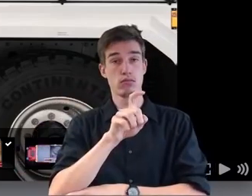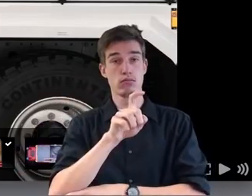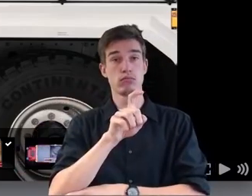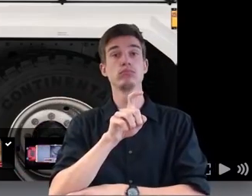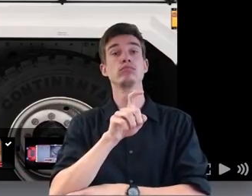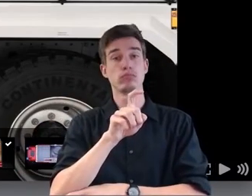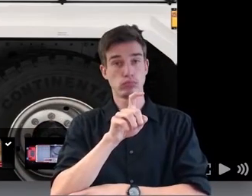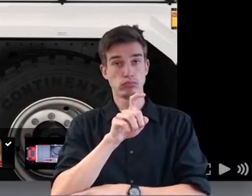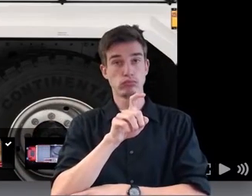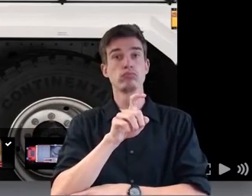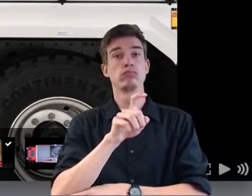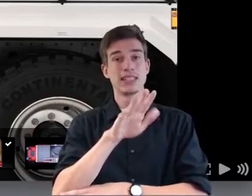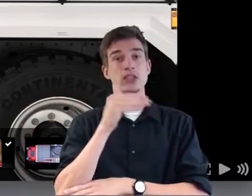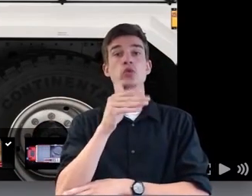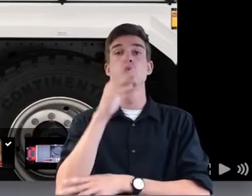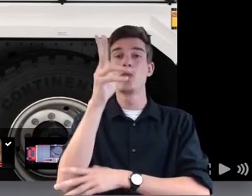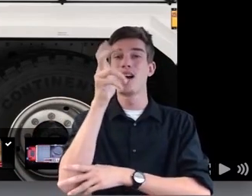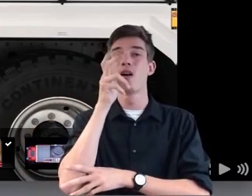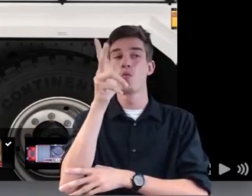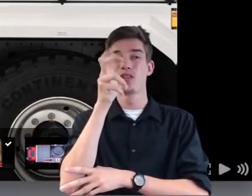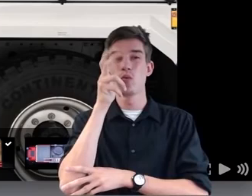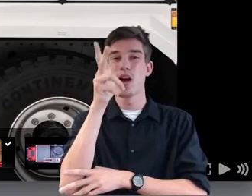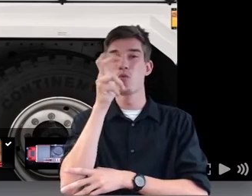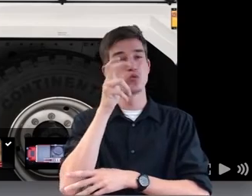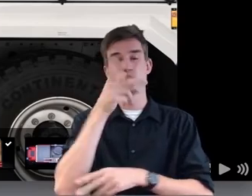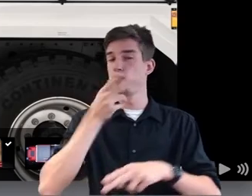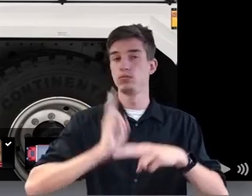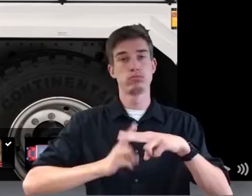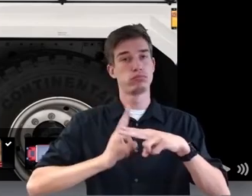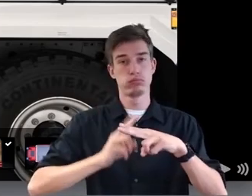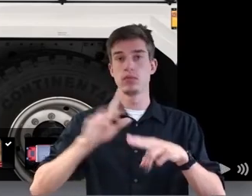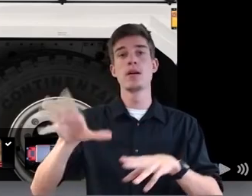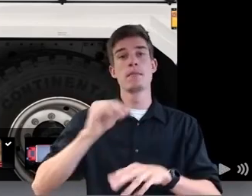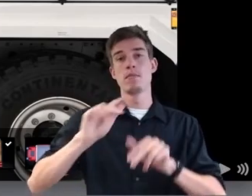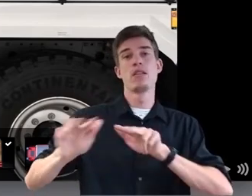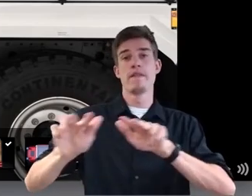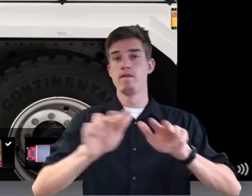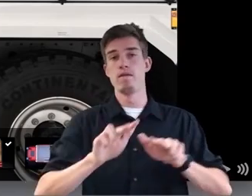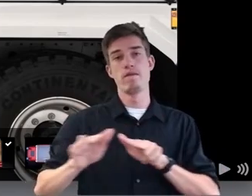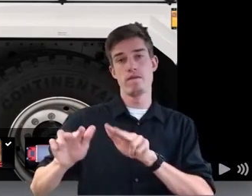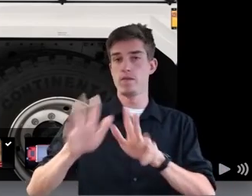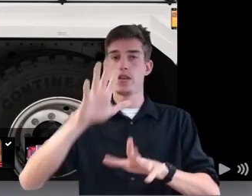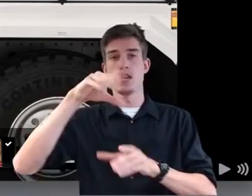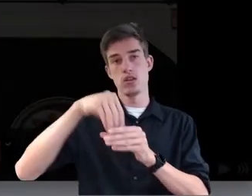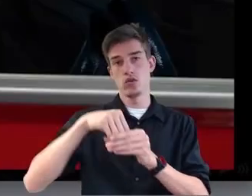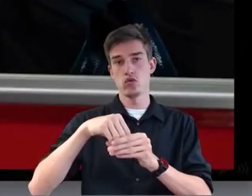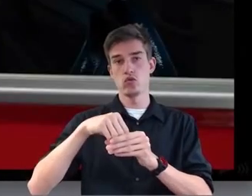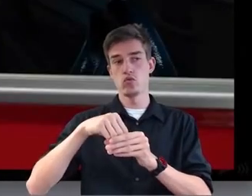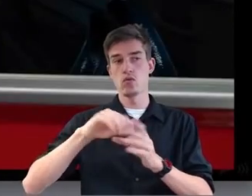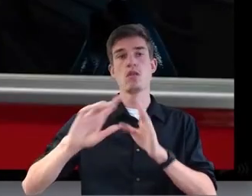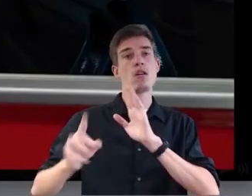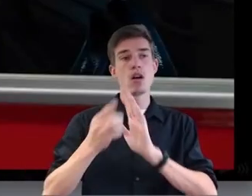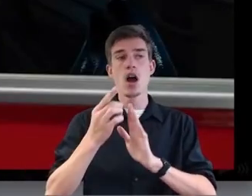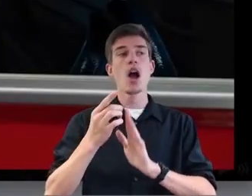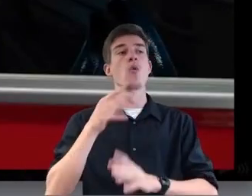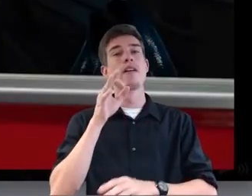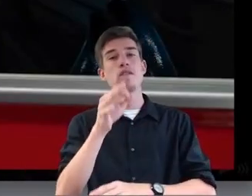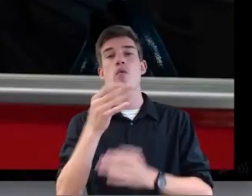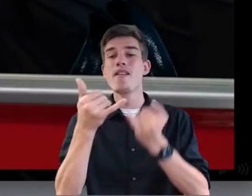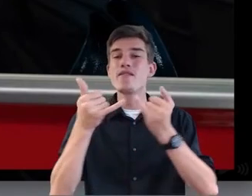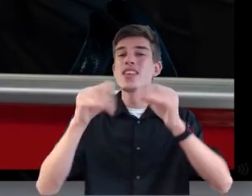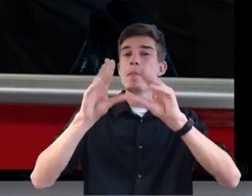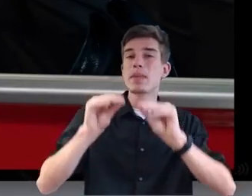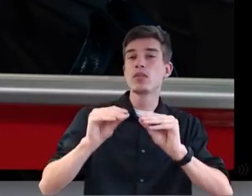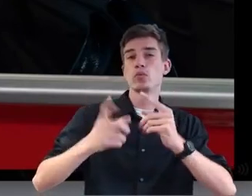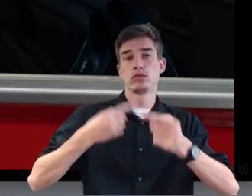sehen wir, dass nicht nur Audio-Files hinterlegt sind, sondern auch Videos, hier im Speziellen zur Bedienung der Tragkraftspritze.